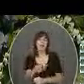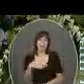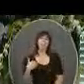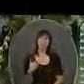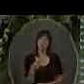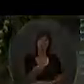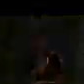Président.